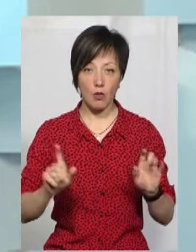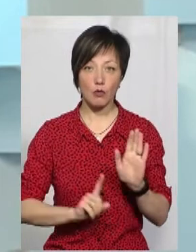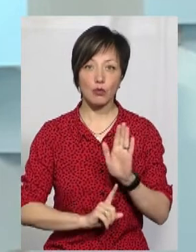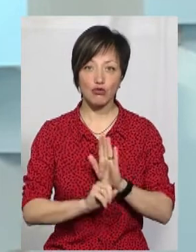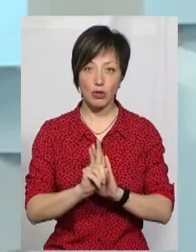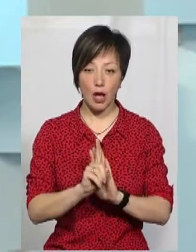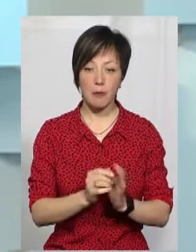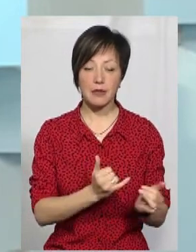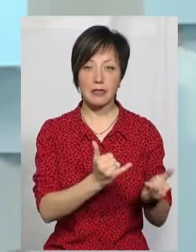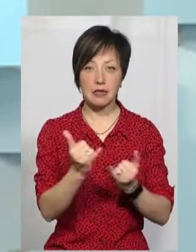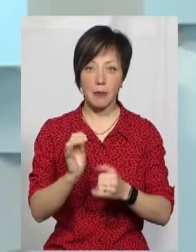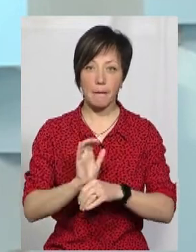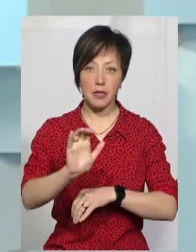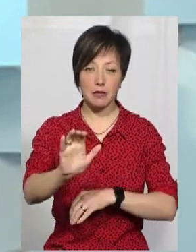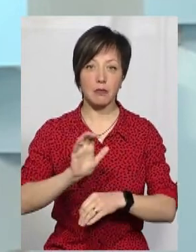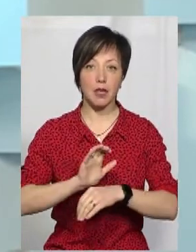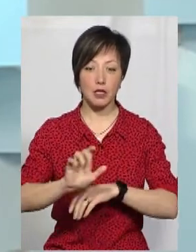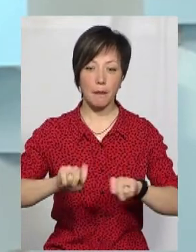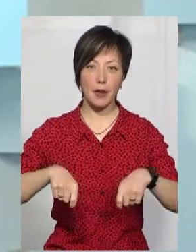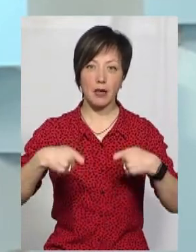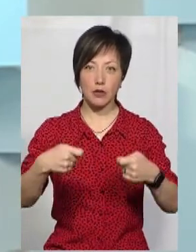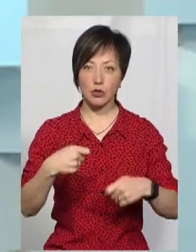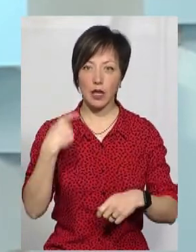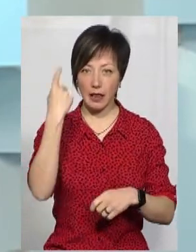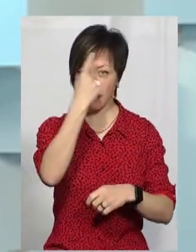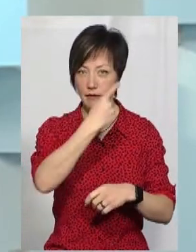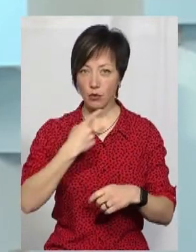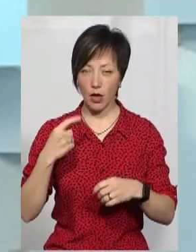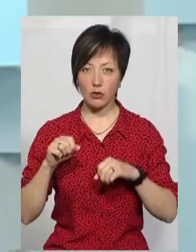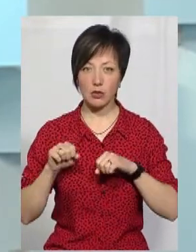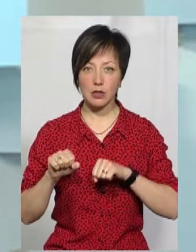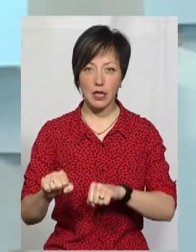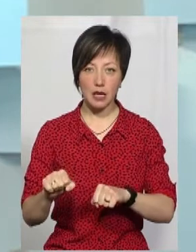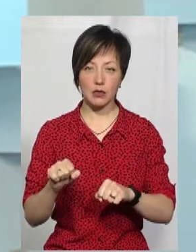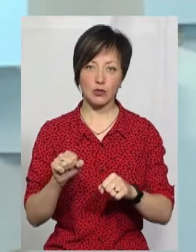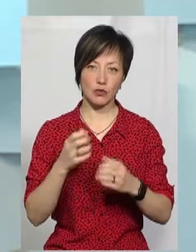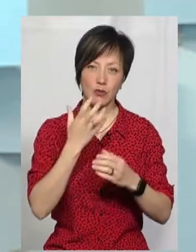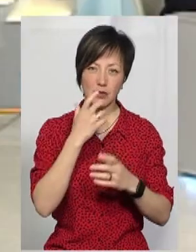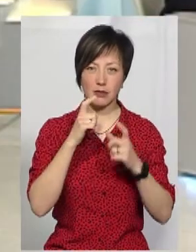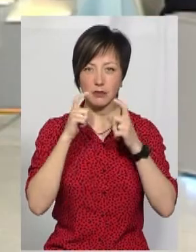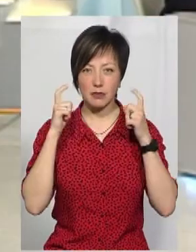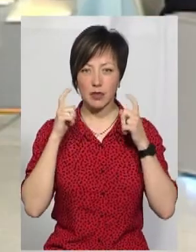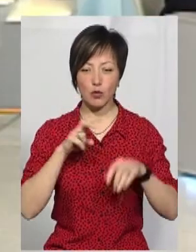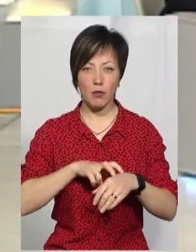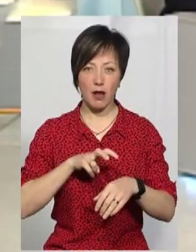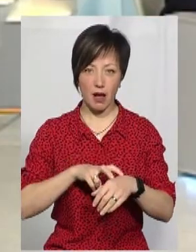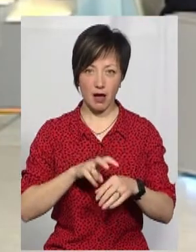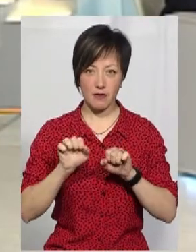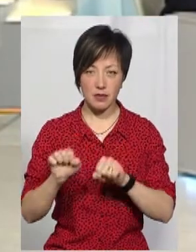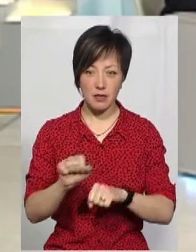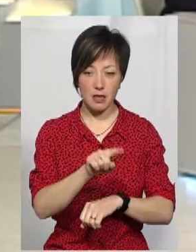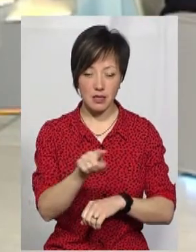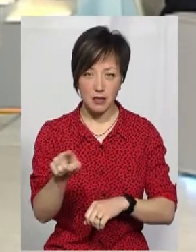починаємо забезпечувати їх, передаючи певні засоби, передусім індивідуального захисту до спрямовуючих для того, щоб лікарів захистити.